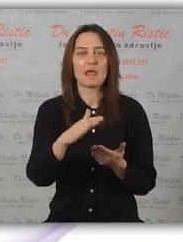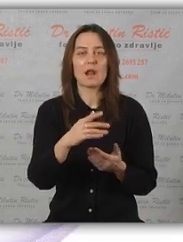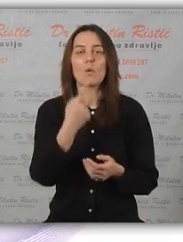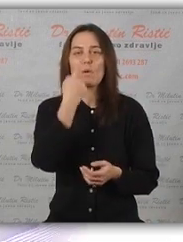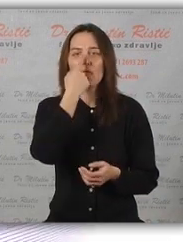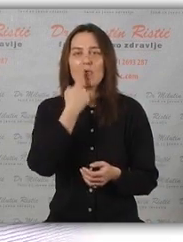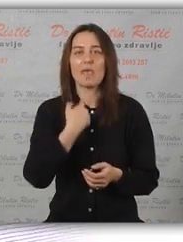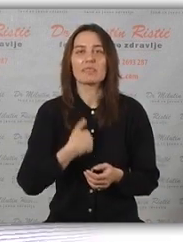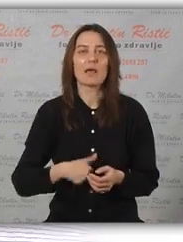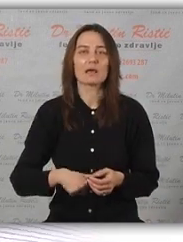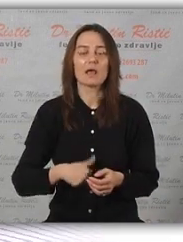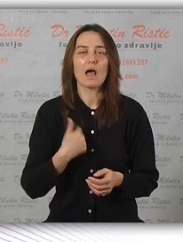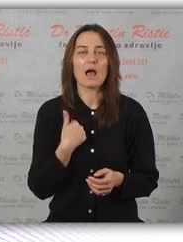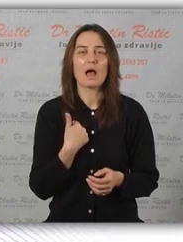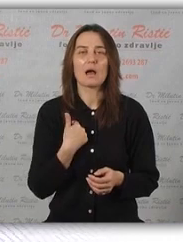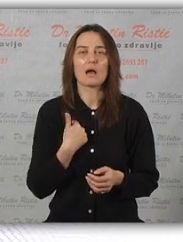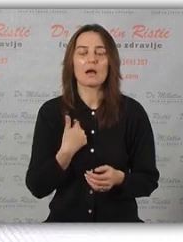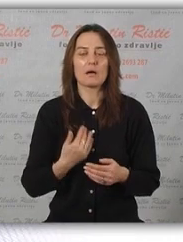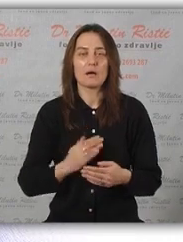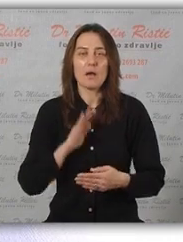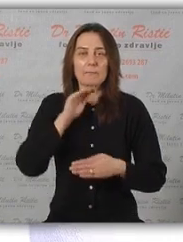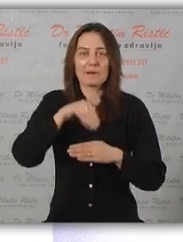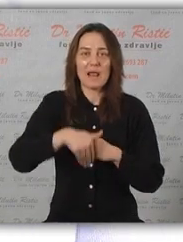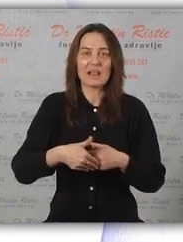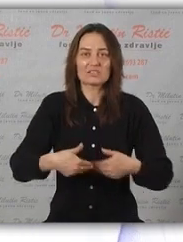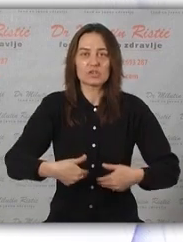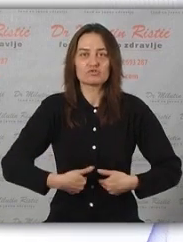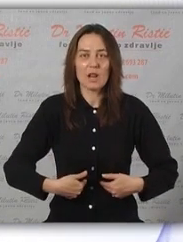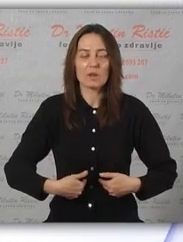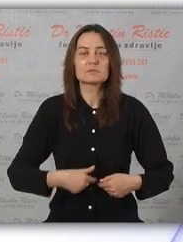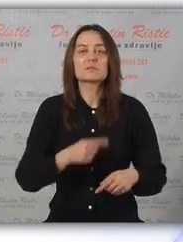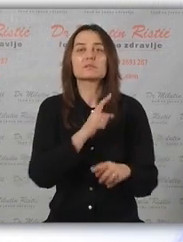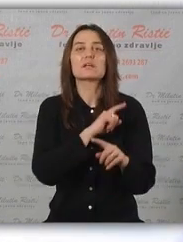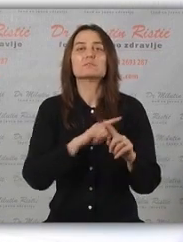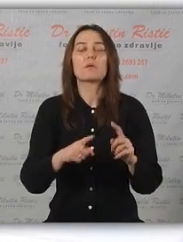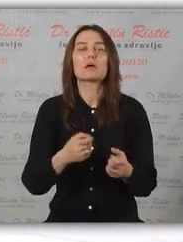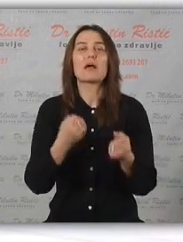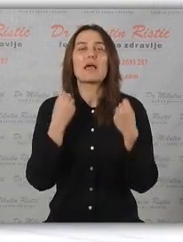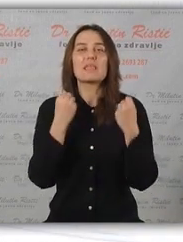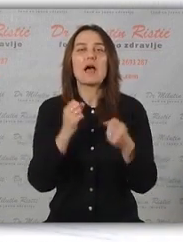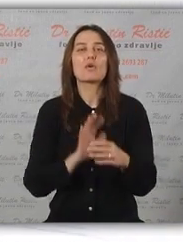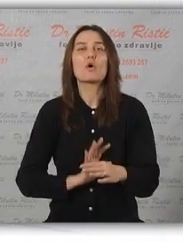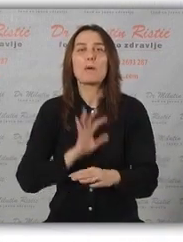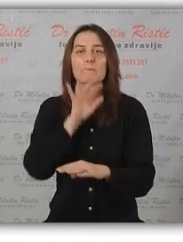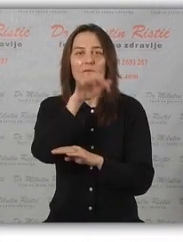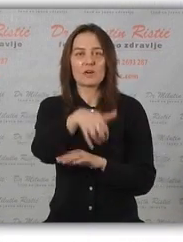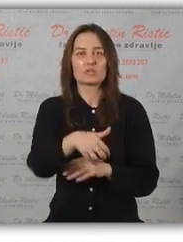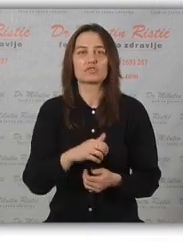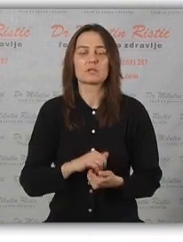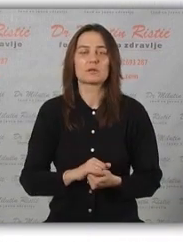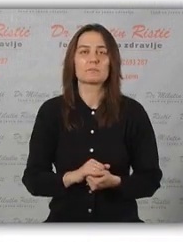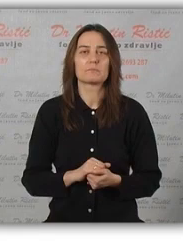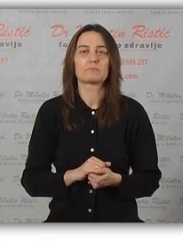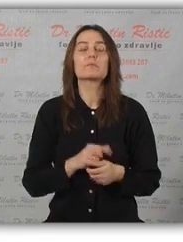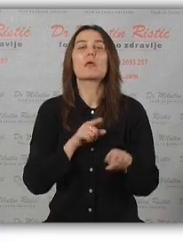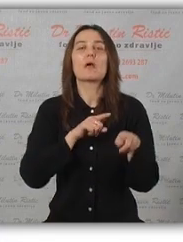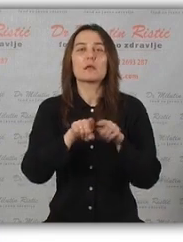delu jednjaka prema prelazu prema želucu, a zbog jakog